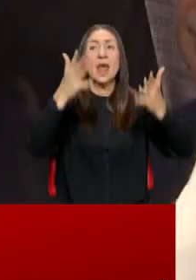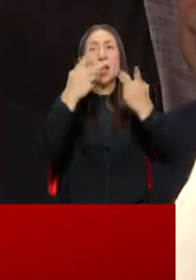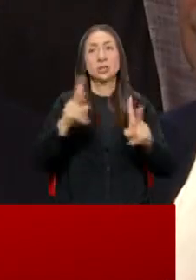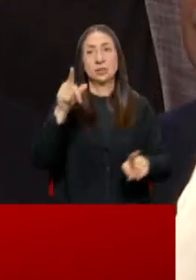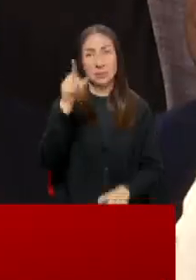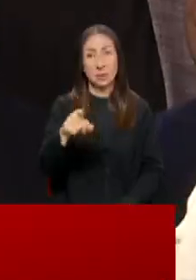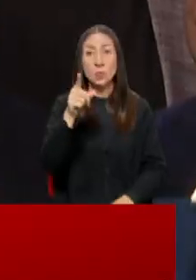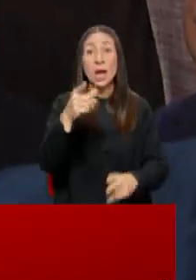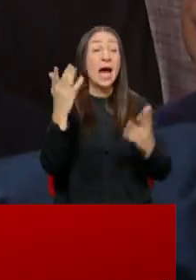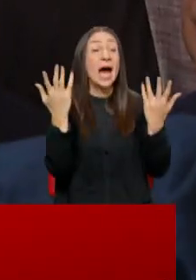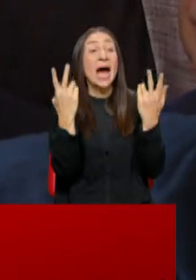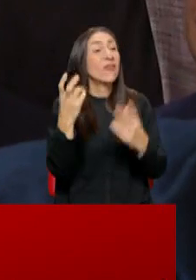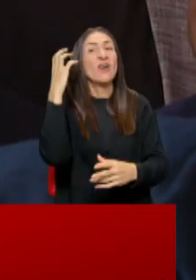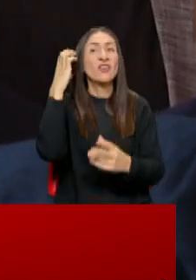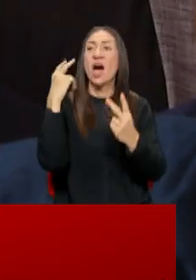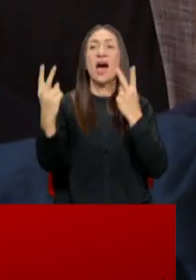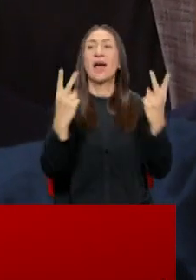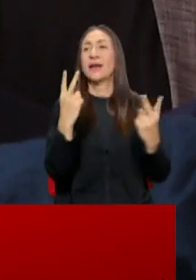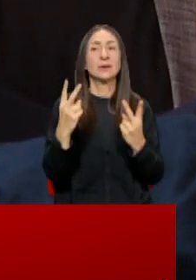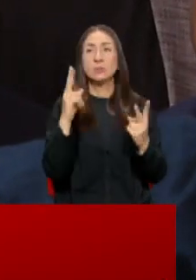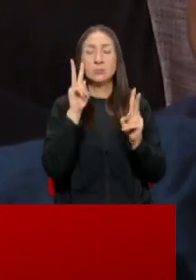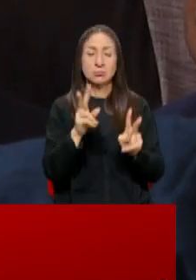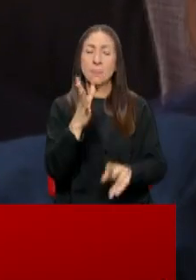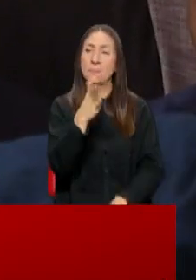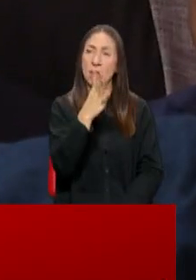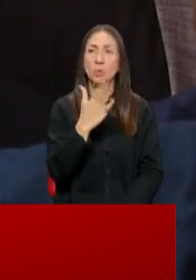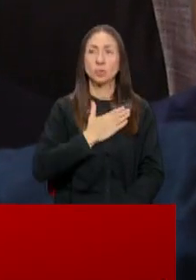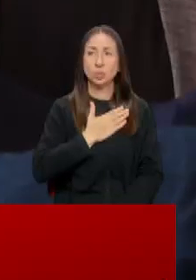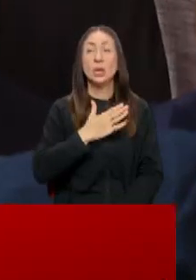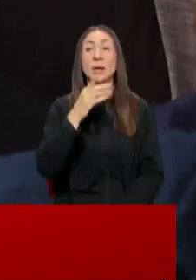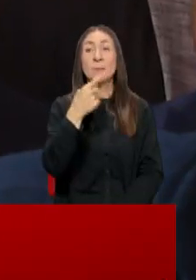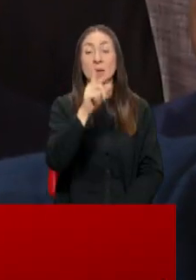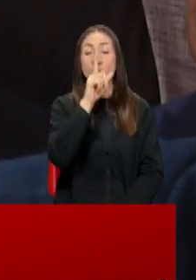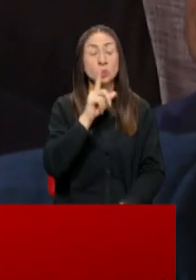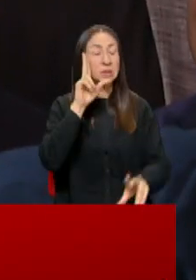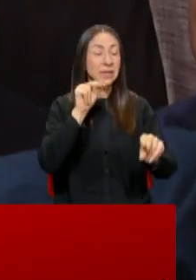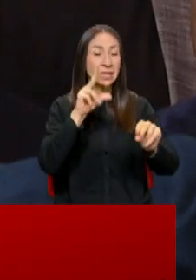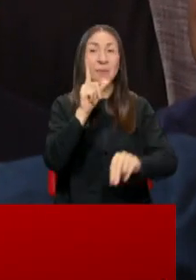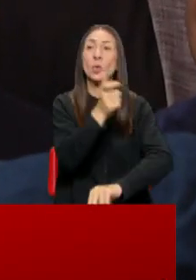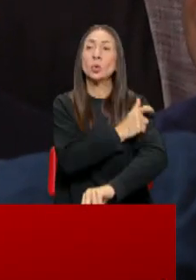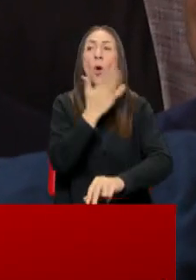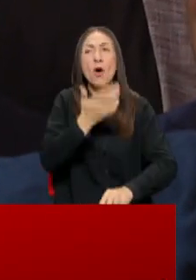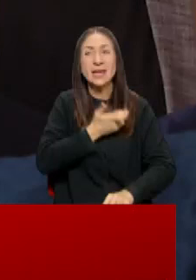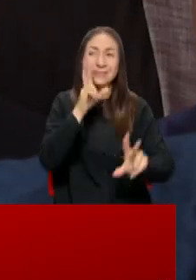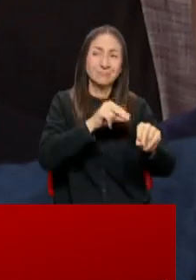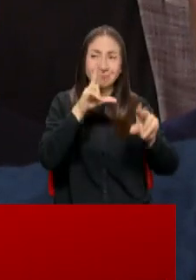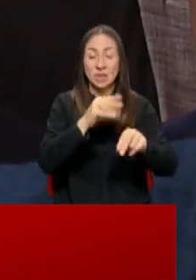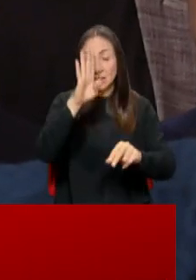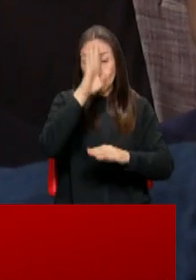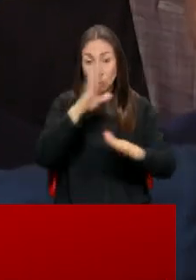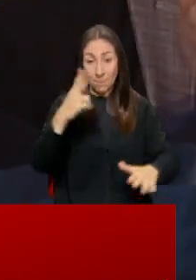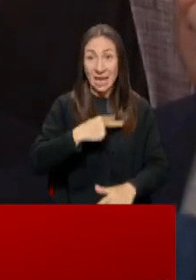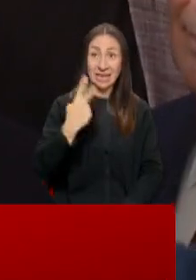açtı. Buranın hangi vakfa adreslendiğini de biliyorduk. Şu anda 1100 yataklı bir yurdu. İstanbul